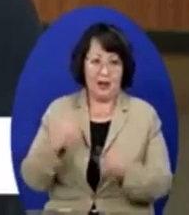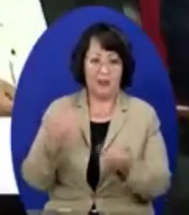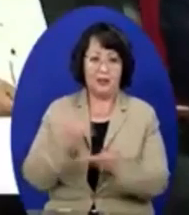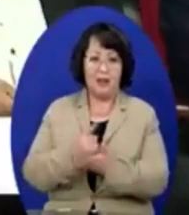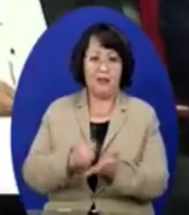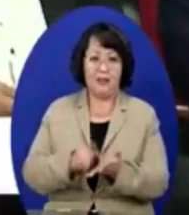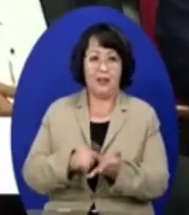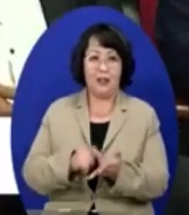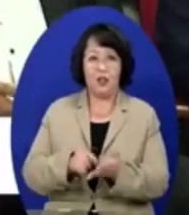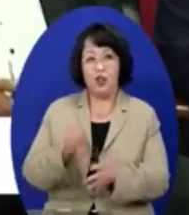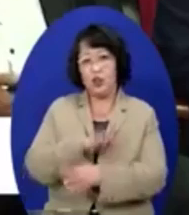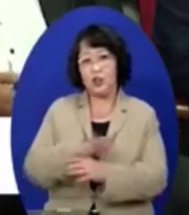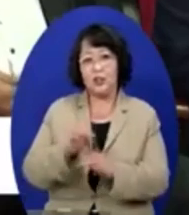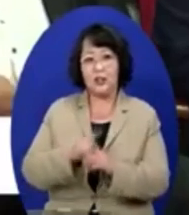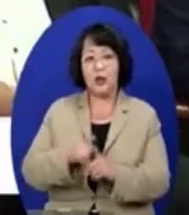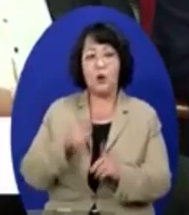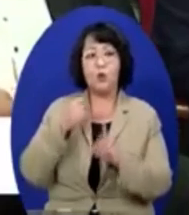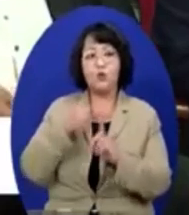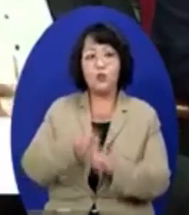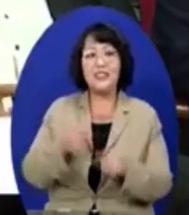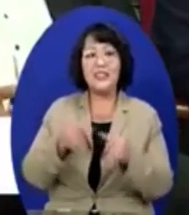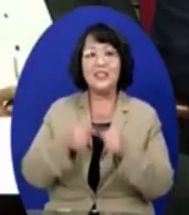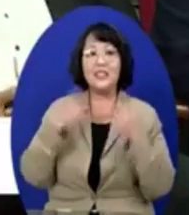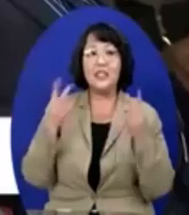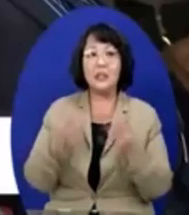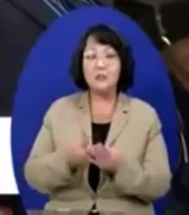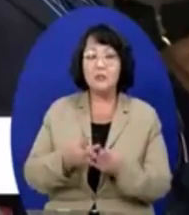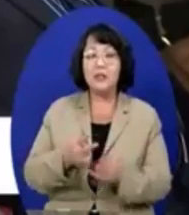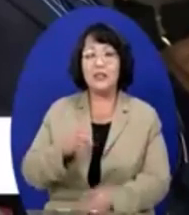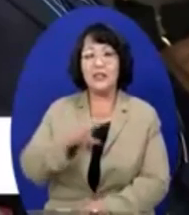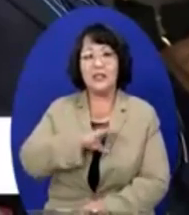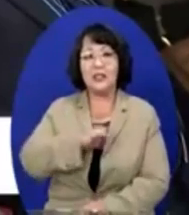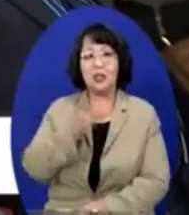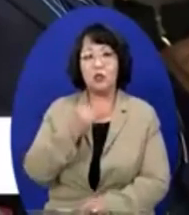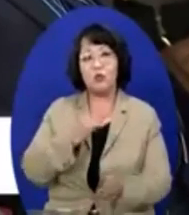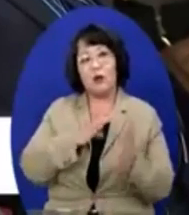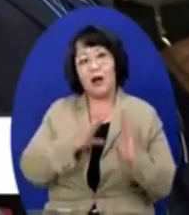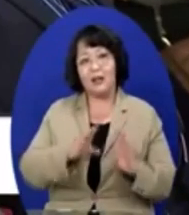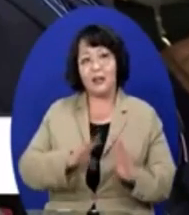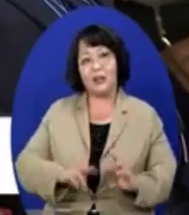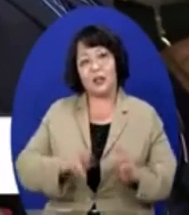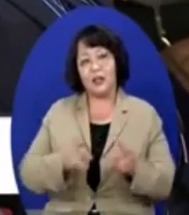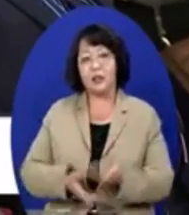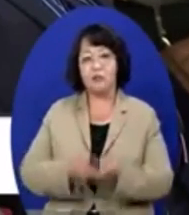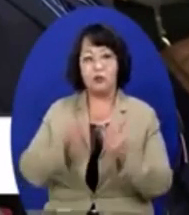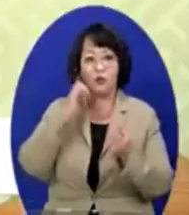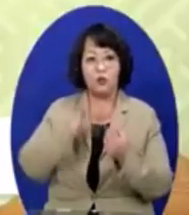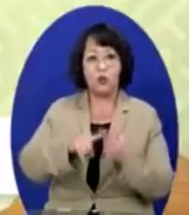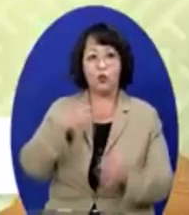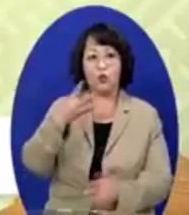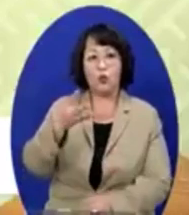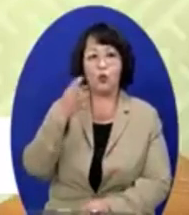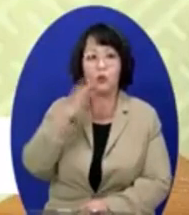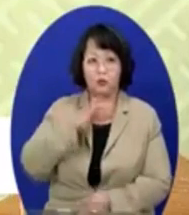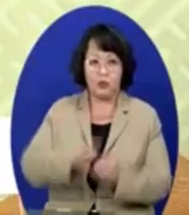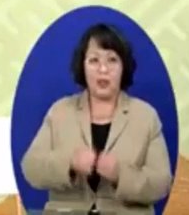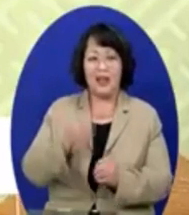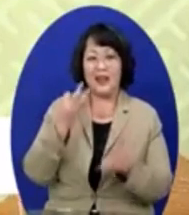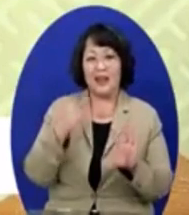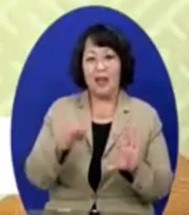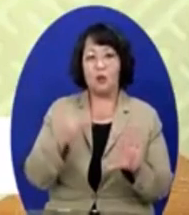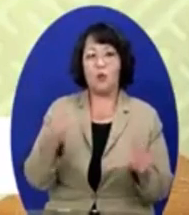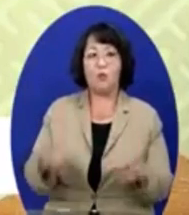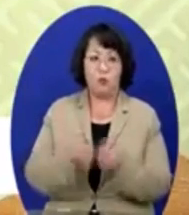шаардлагатай. Тэгвэл төслийн үрээнд хүчирхийллийн эсрэг нийгмийн сэтгэл зүйг дэмжих зорилгоор дөрвөн контент бүтээсэн байна. Нийт 80 гаруй уран бүтээлчд